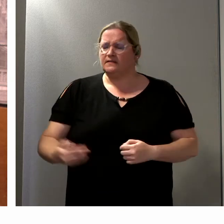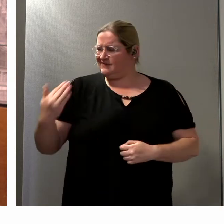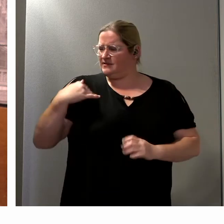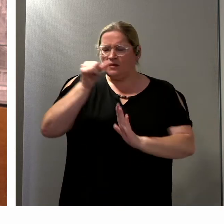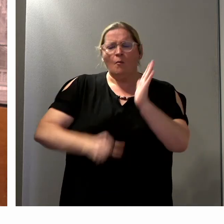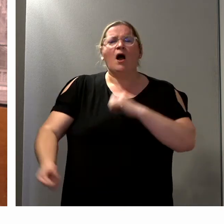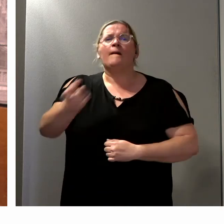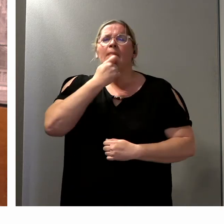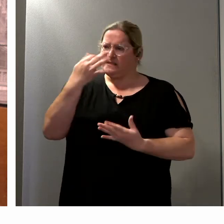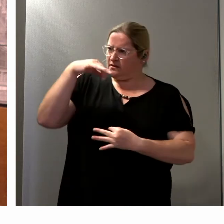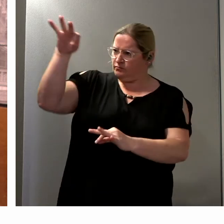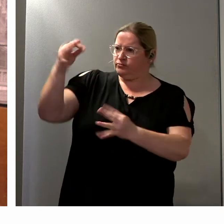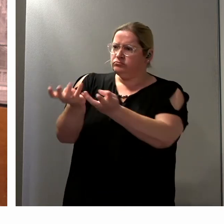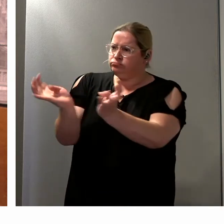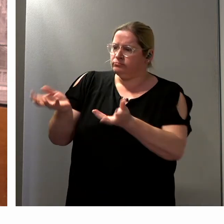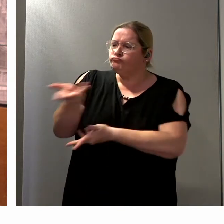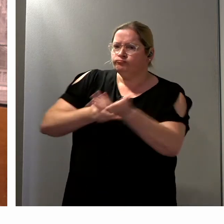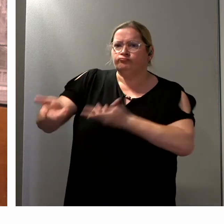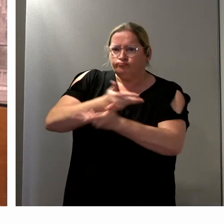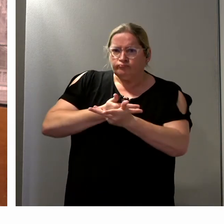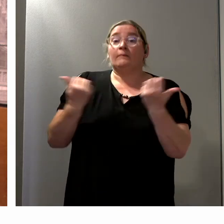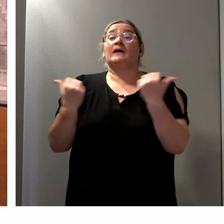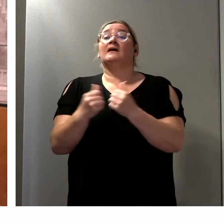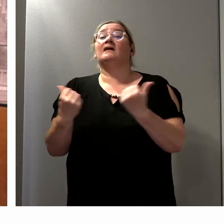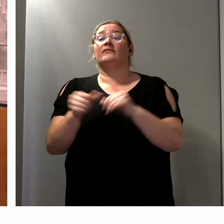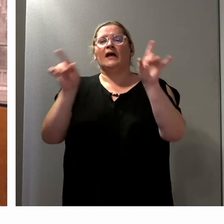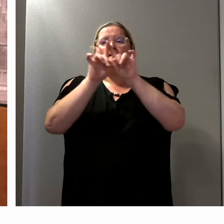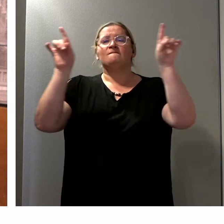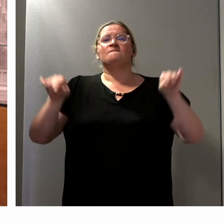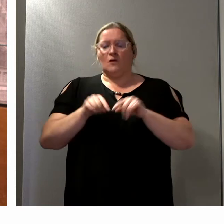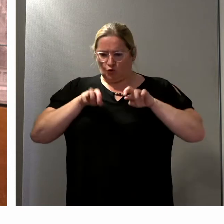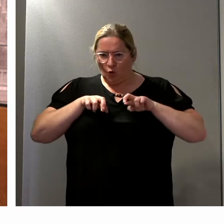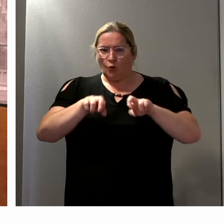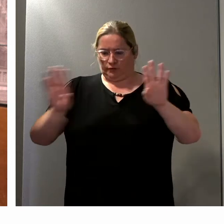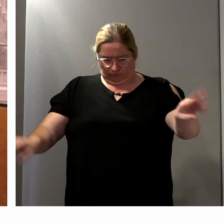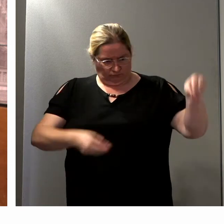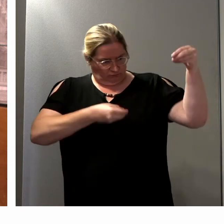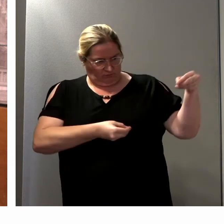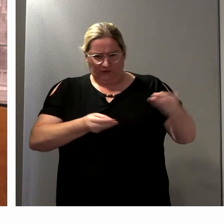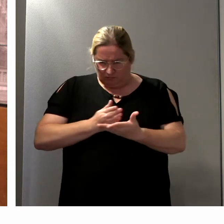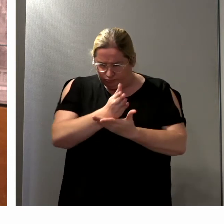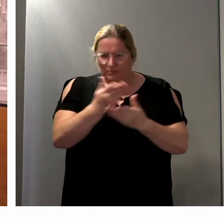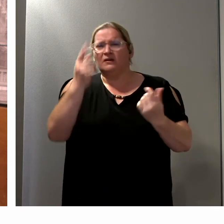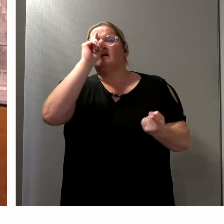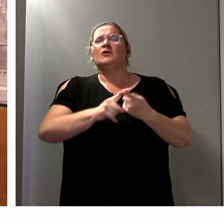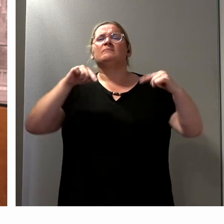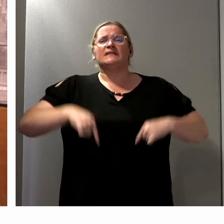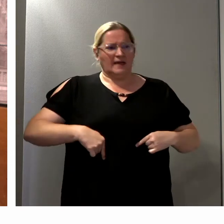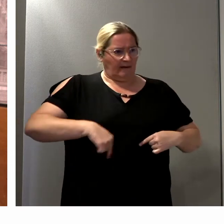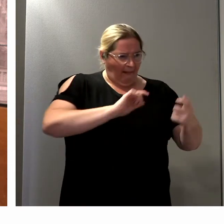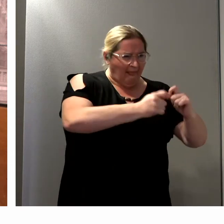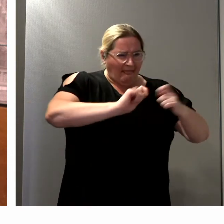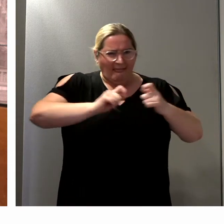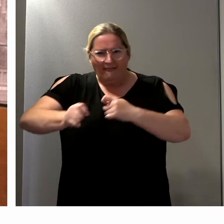mars dernier, on est rentré dans une feuille de route d'accompagnement et de conduite du changement auprès des ministères. Donc aujourd'hui, je suis à la tête d'un